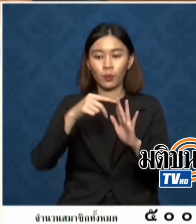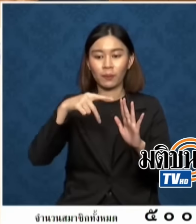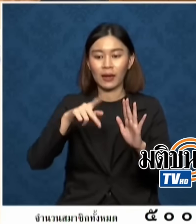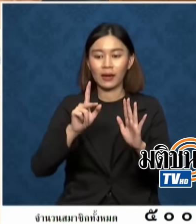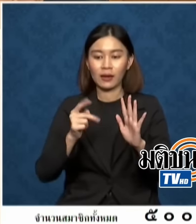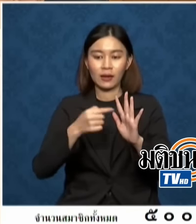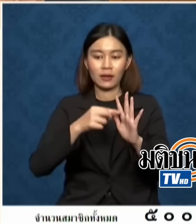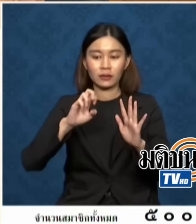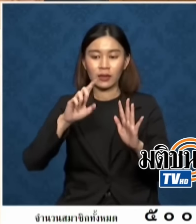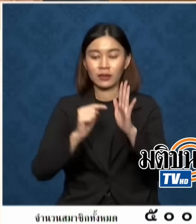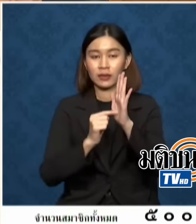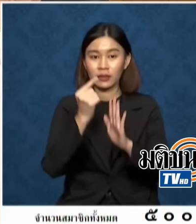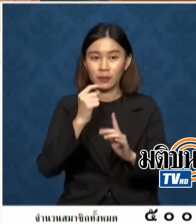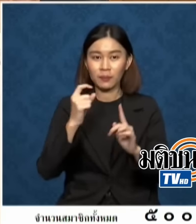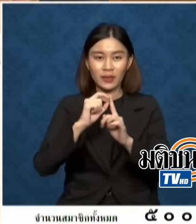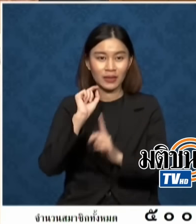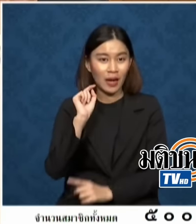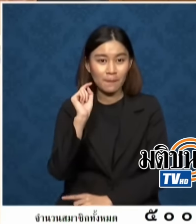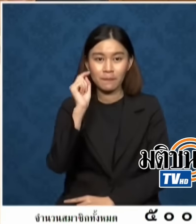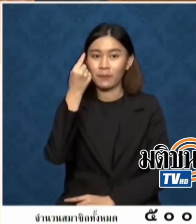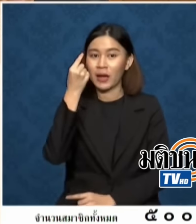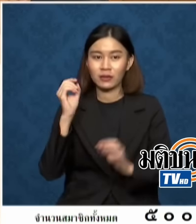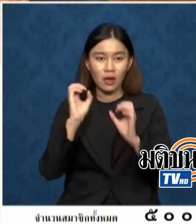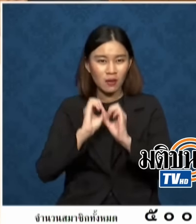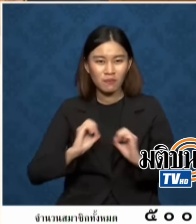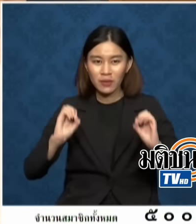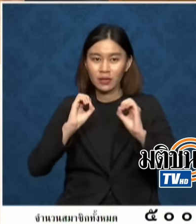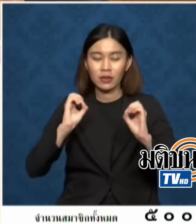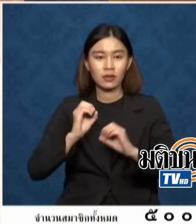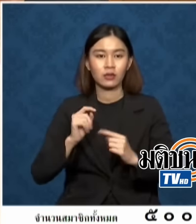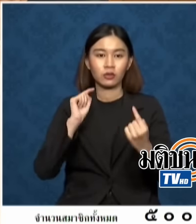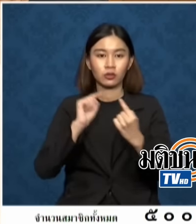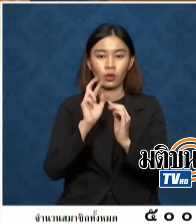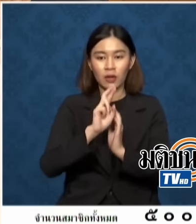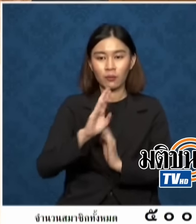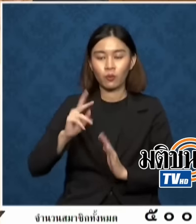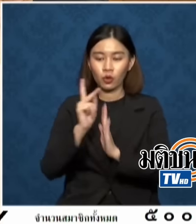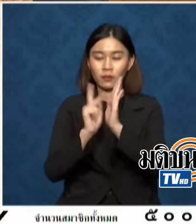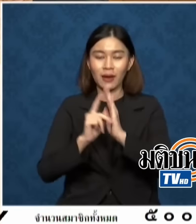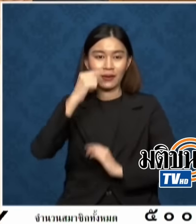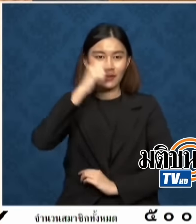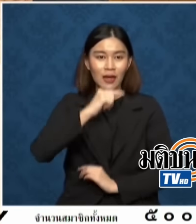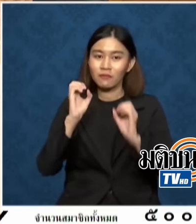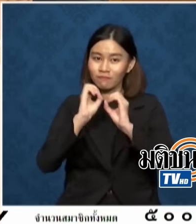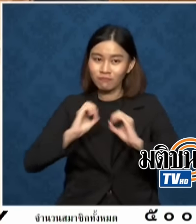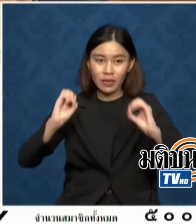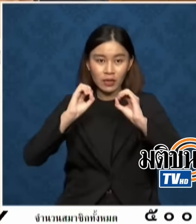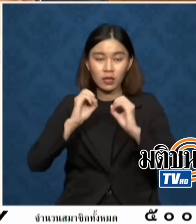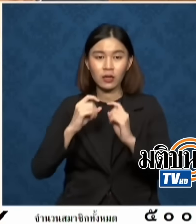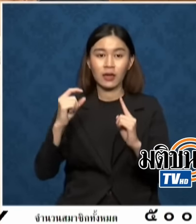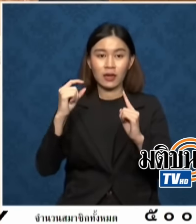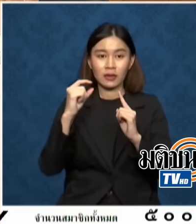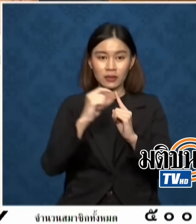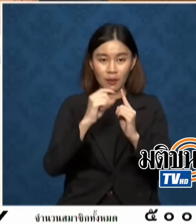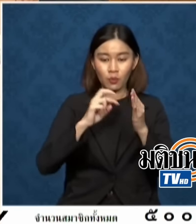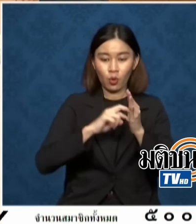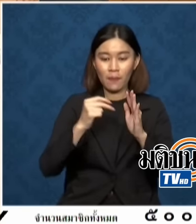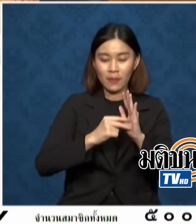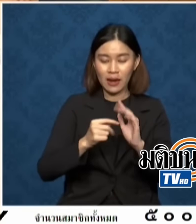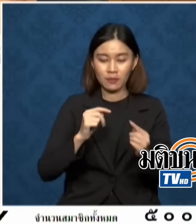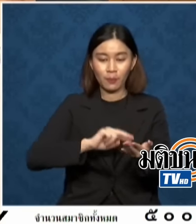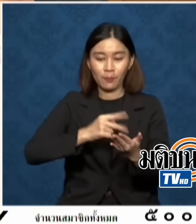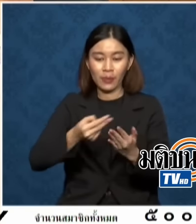แรกเป็นคำใหม่ที่ไม่เคยมีมาก่อนในระบบกฎหมายไทยและก็ไม่มีคำนิยามถ้อยคำดังกล่าว